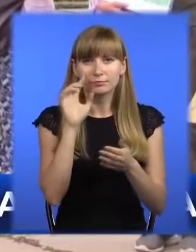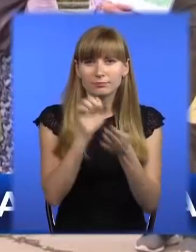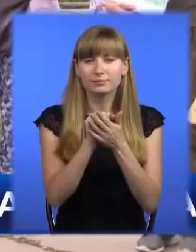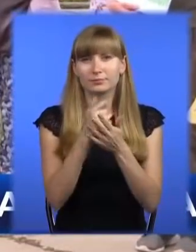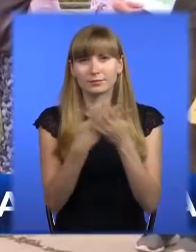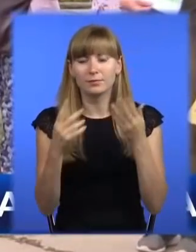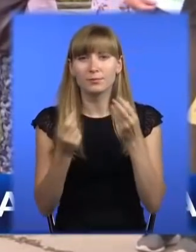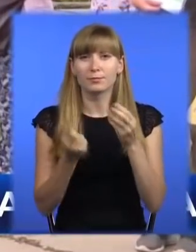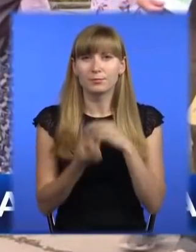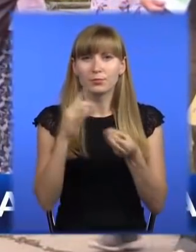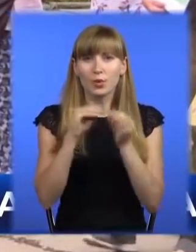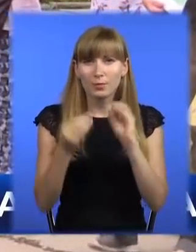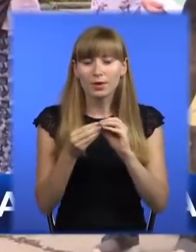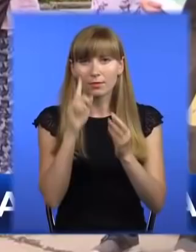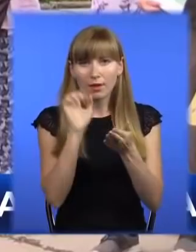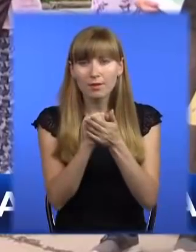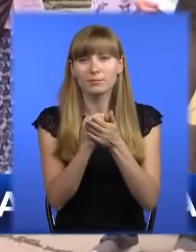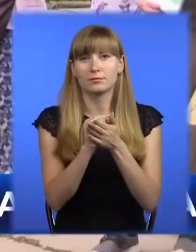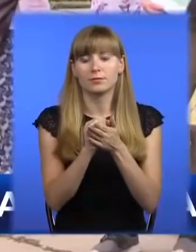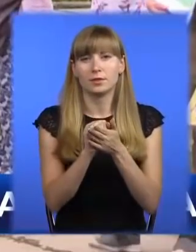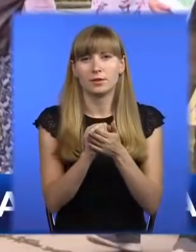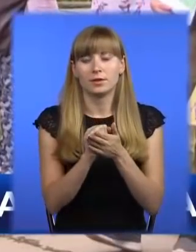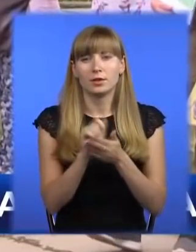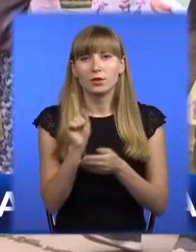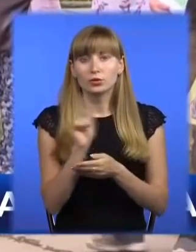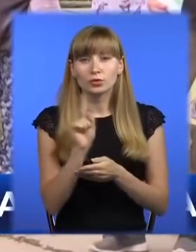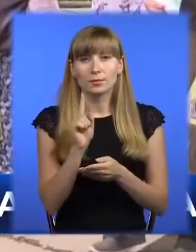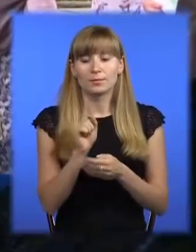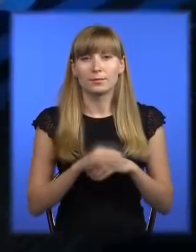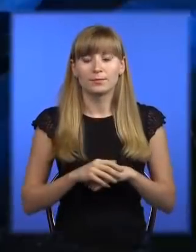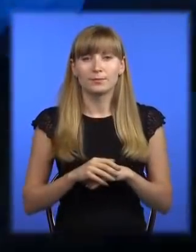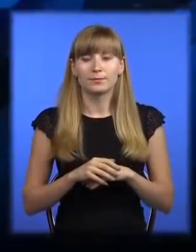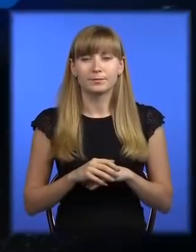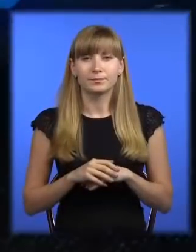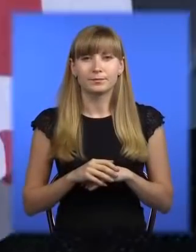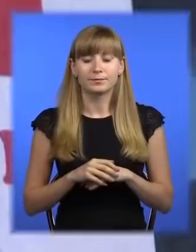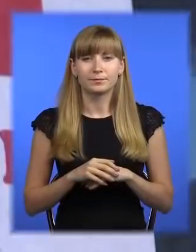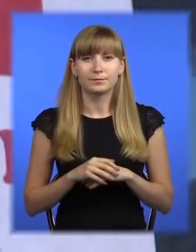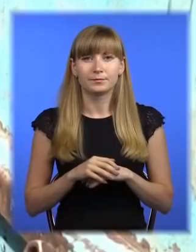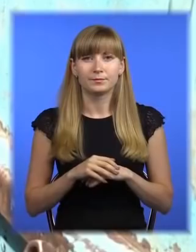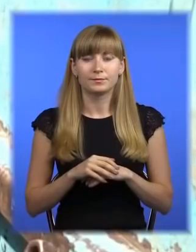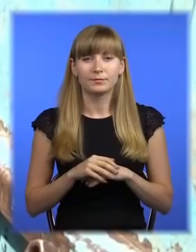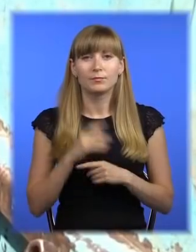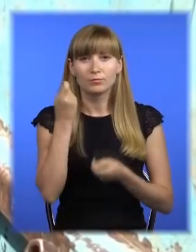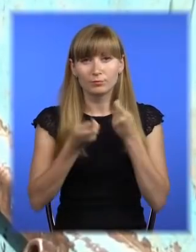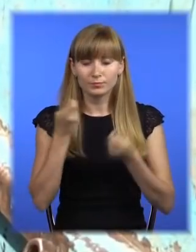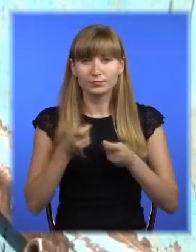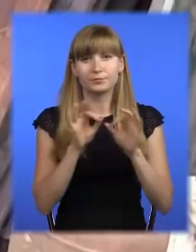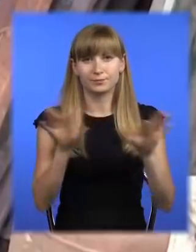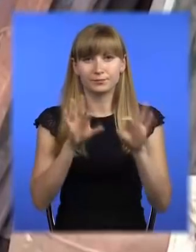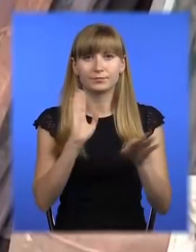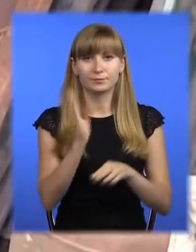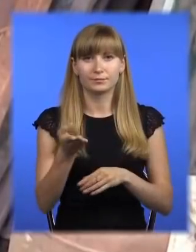определенний ряд процесуальних проблем нам, як потерпевшій стороні. Подробиці цих та інших